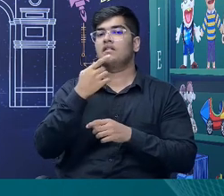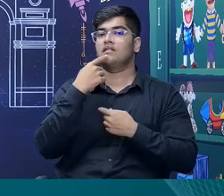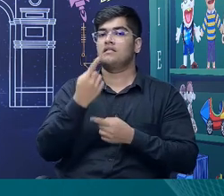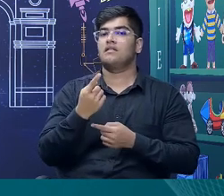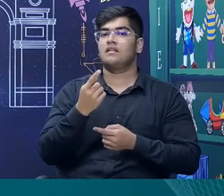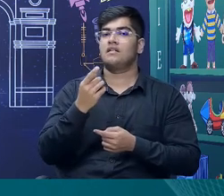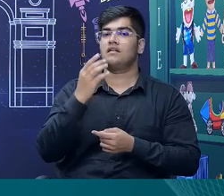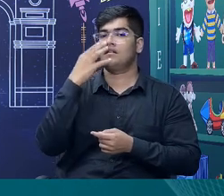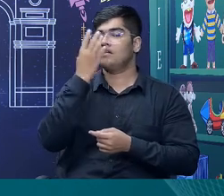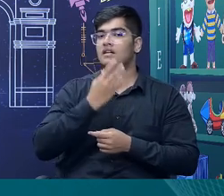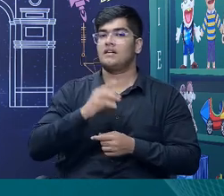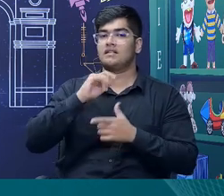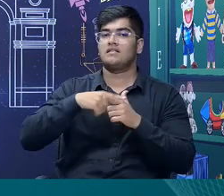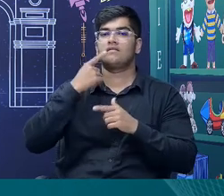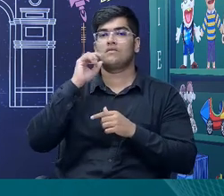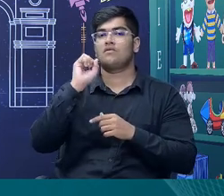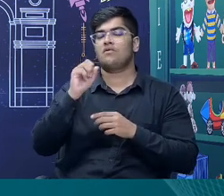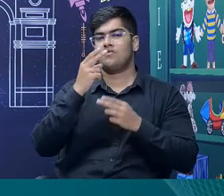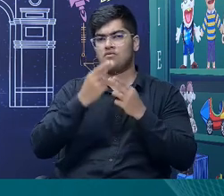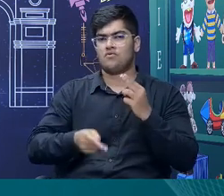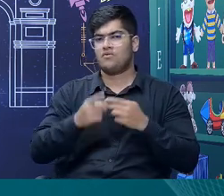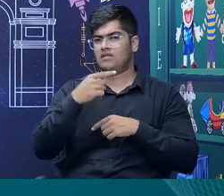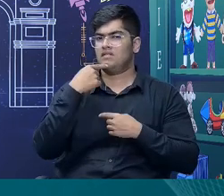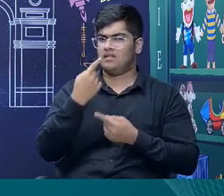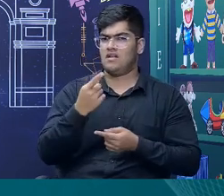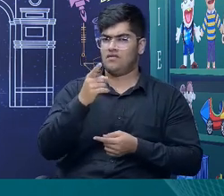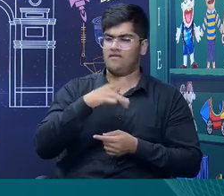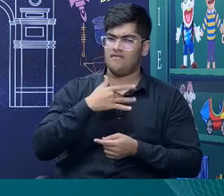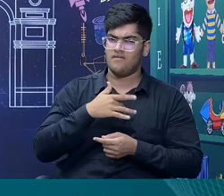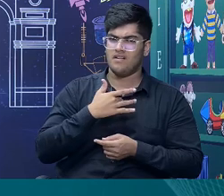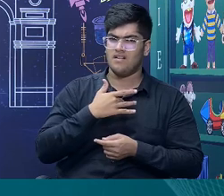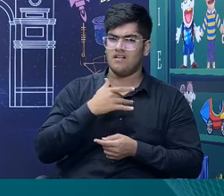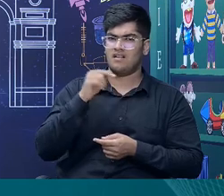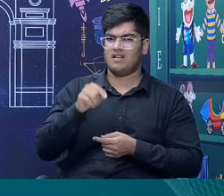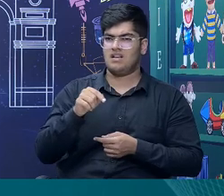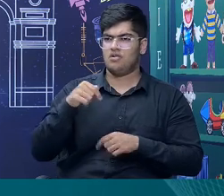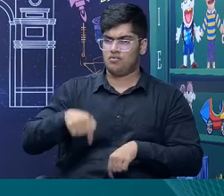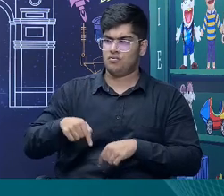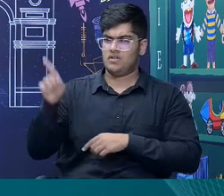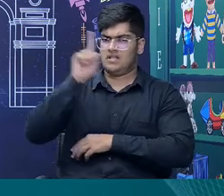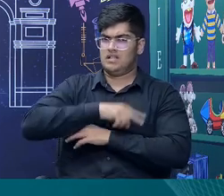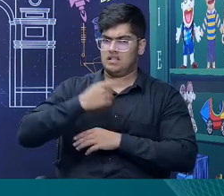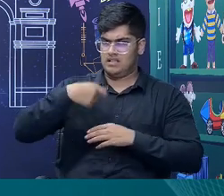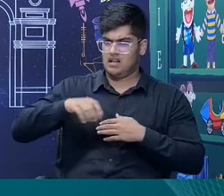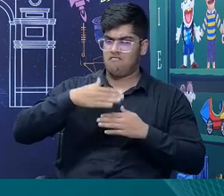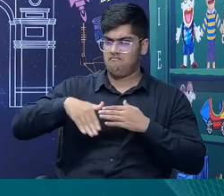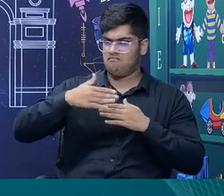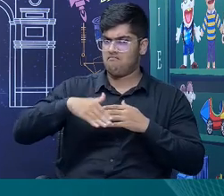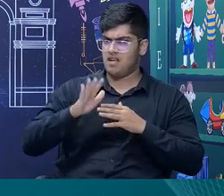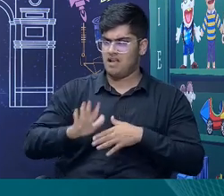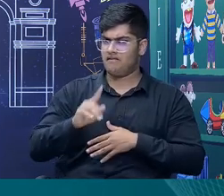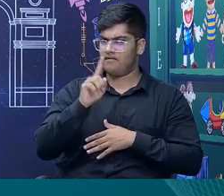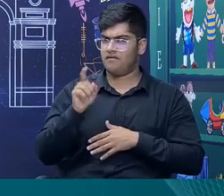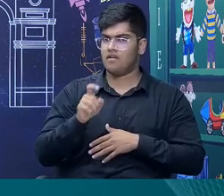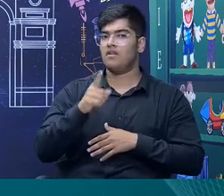त्याग की कहानी सुने क्या हम का सकते हैं की वो आज के दोनों में भी लागू होती है बिल्कुल ये